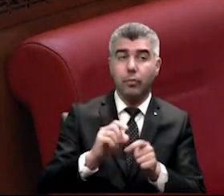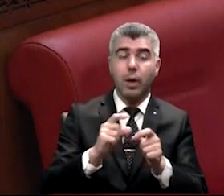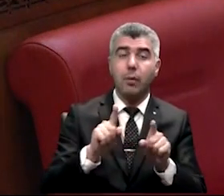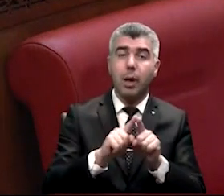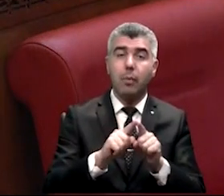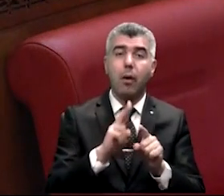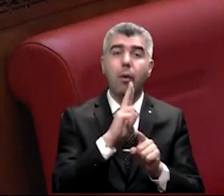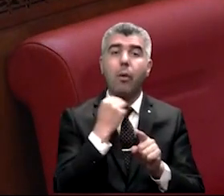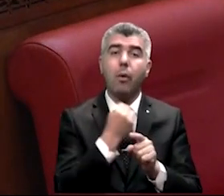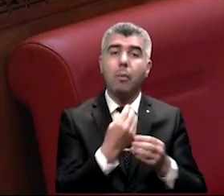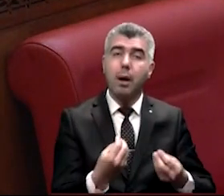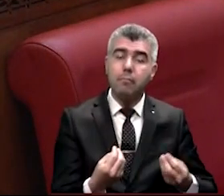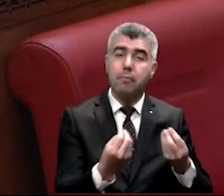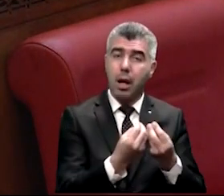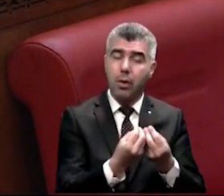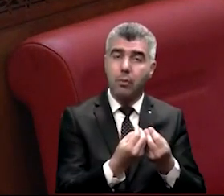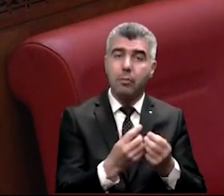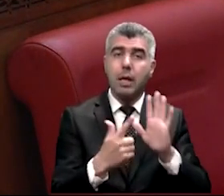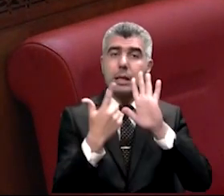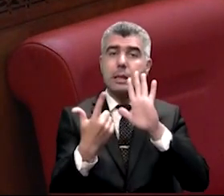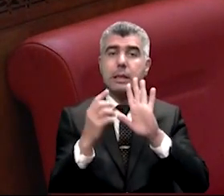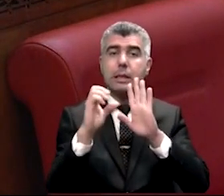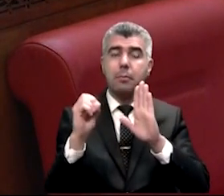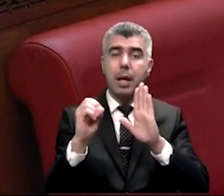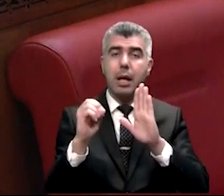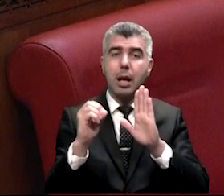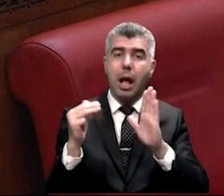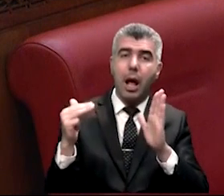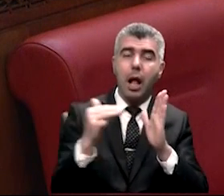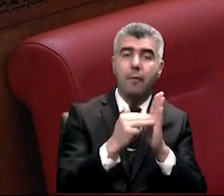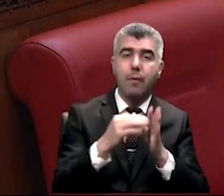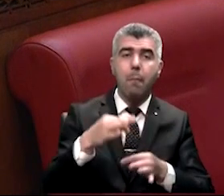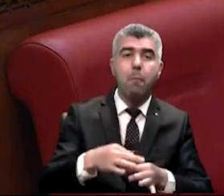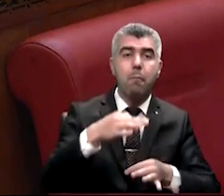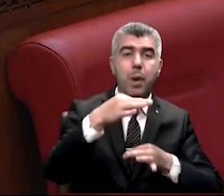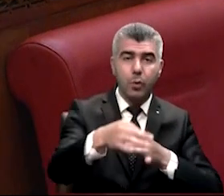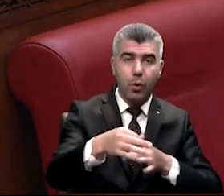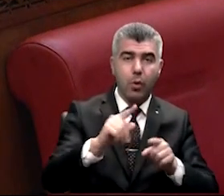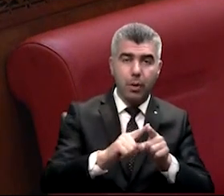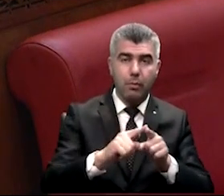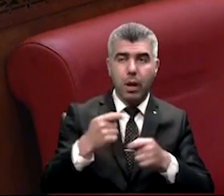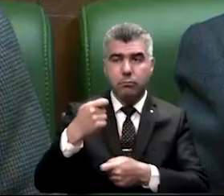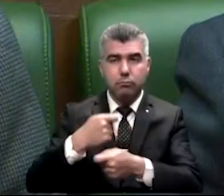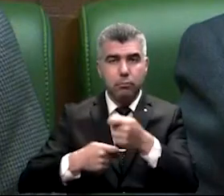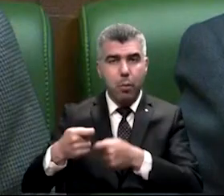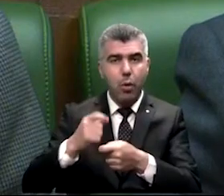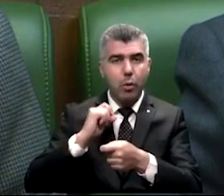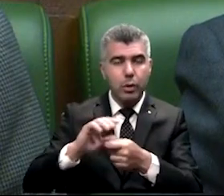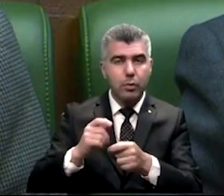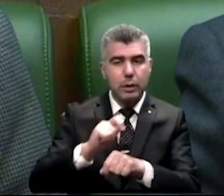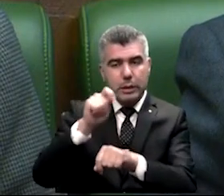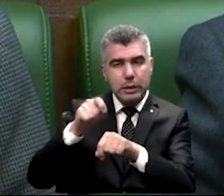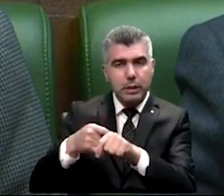وقفيه بمساحه 70 ال متر مربع مكنت من انجاز مناطق للانشطه الاقتصاديه والصناعيه والحرفيه